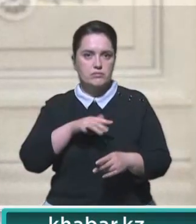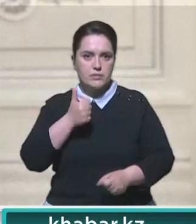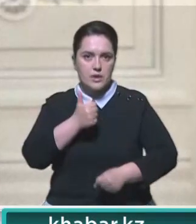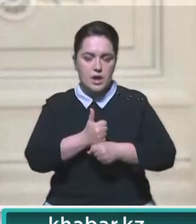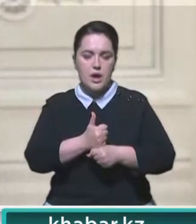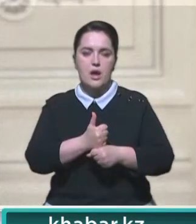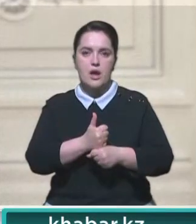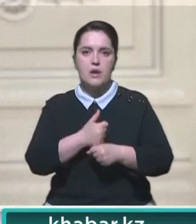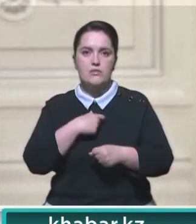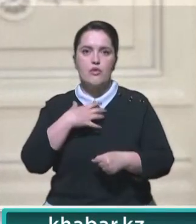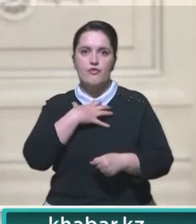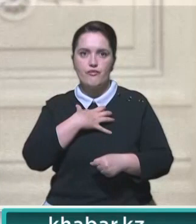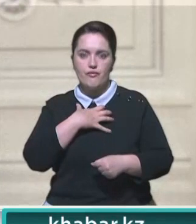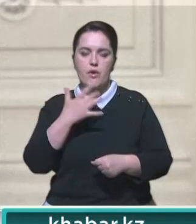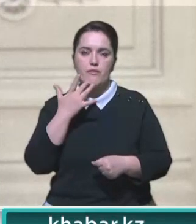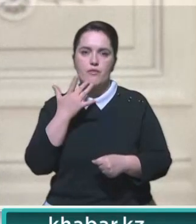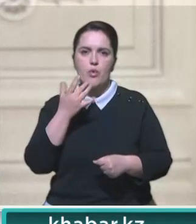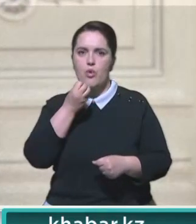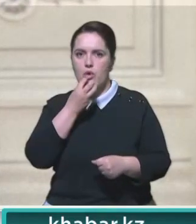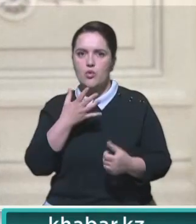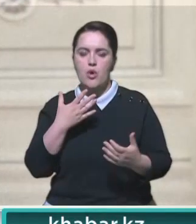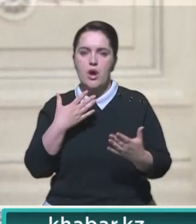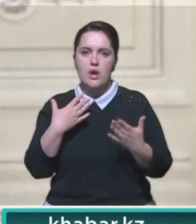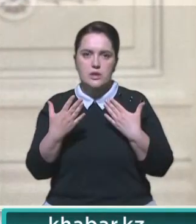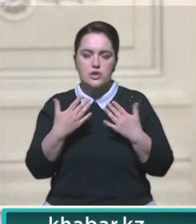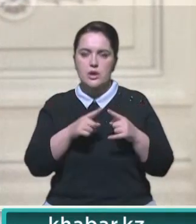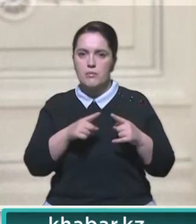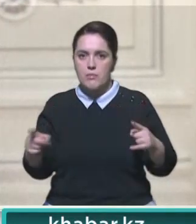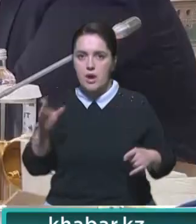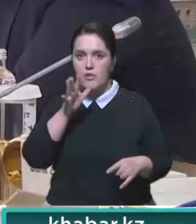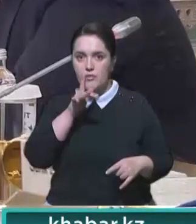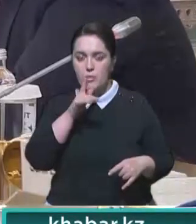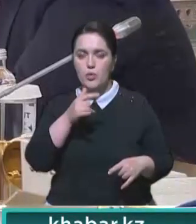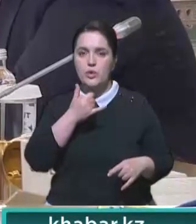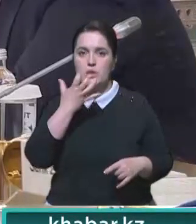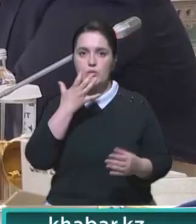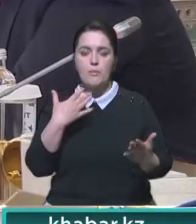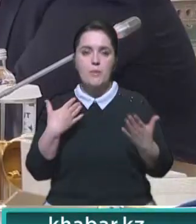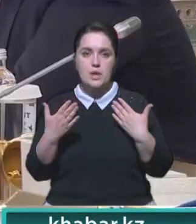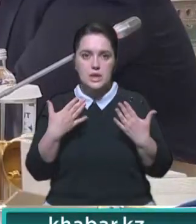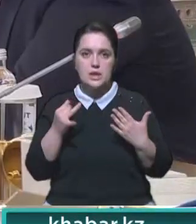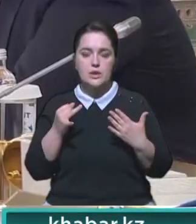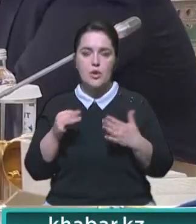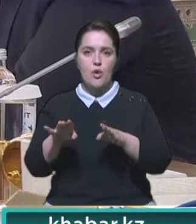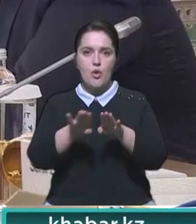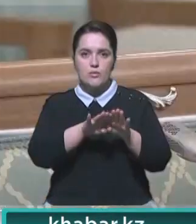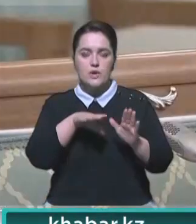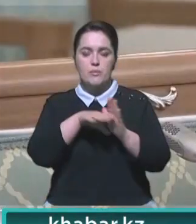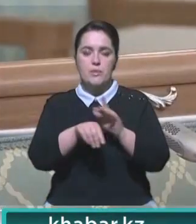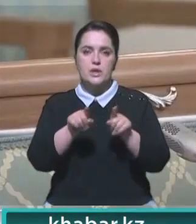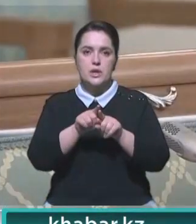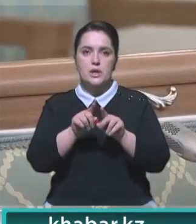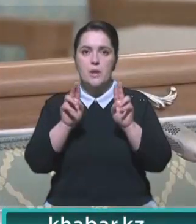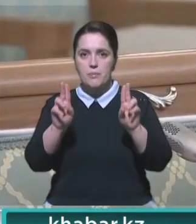Для нас и мы поддерживаем очень хорошие отношения на протяжении многих лет у нас не только теплые отношения но и общая приверженность таким